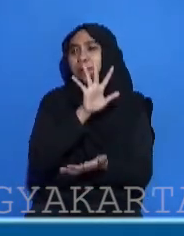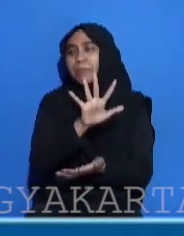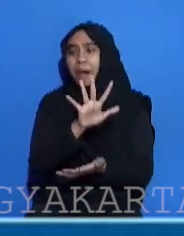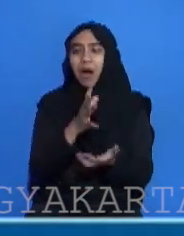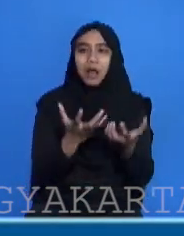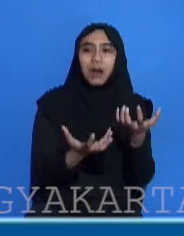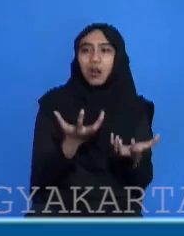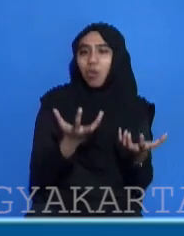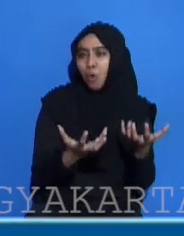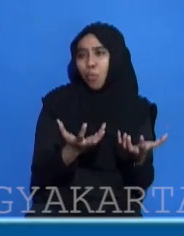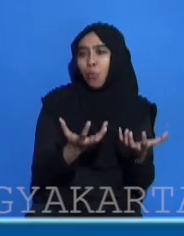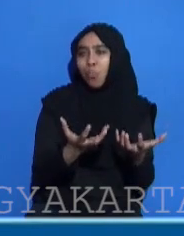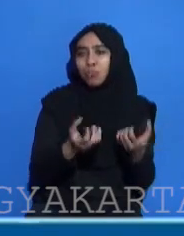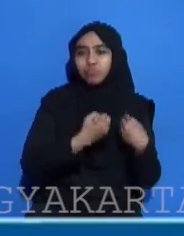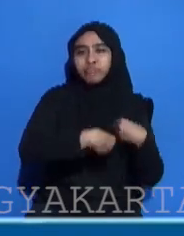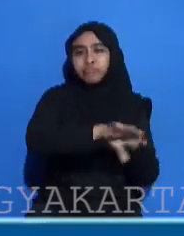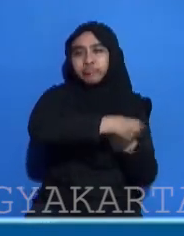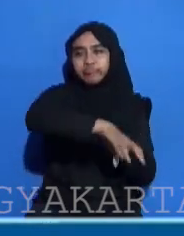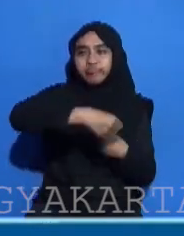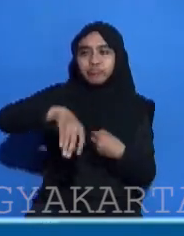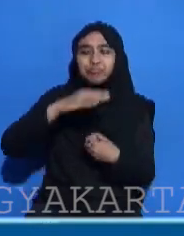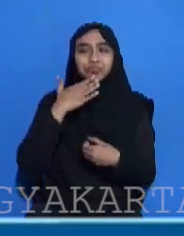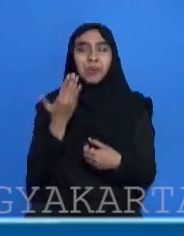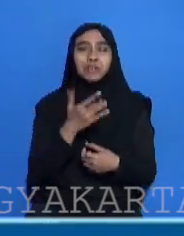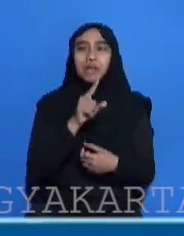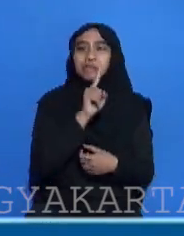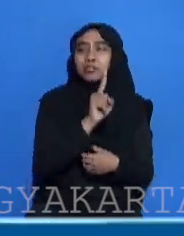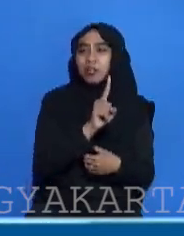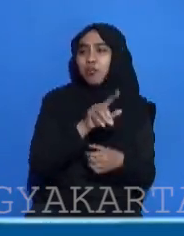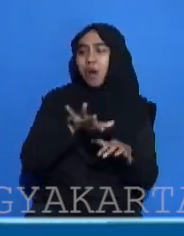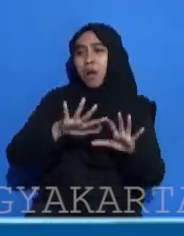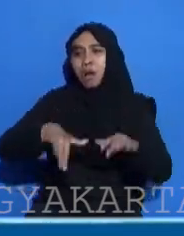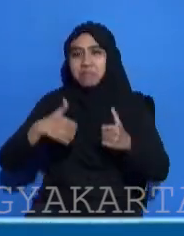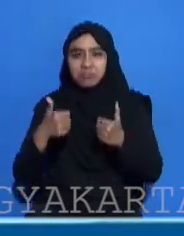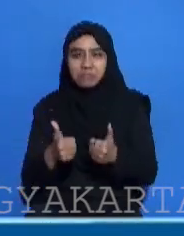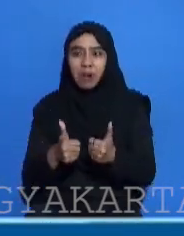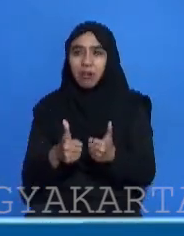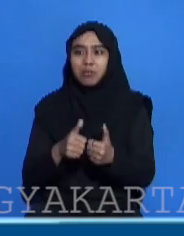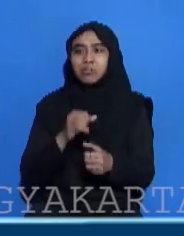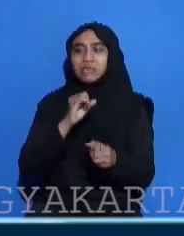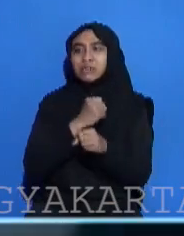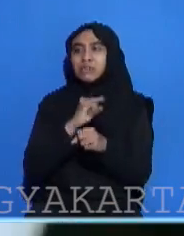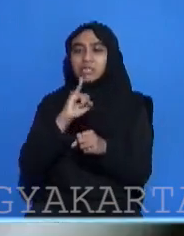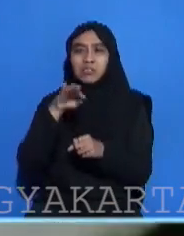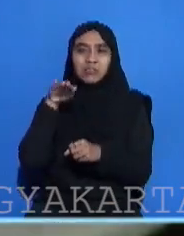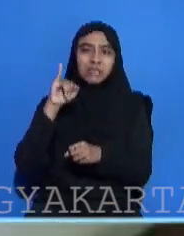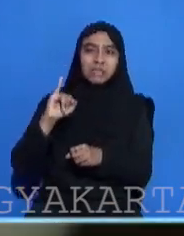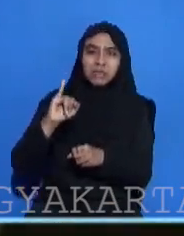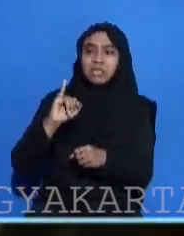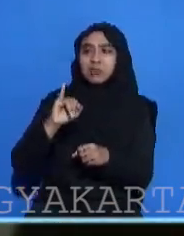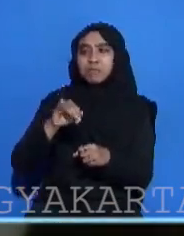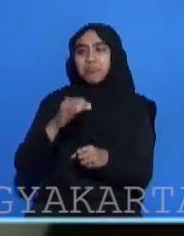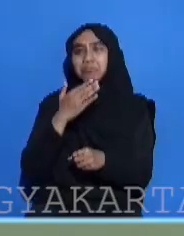miturut panel setunggal butir pelet hasil fermentasi meniko kendotan gizi ini pun Sami kalian